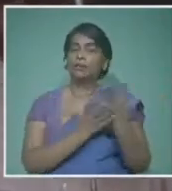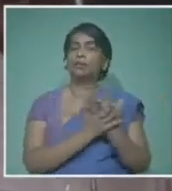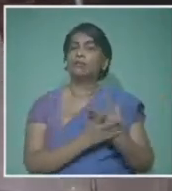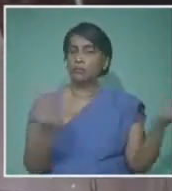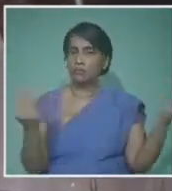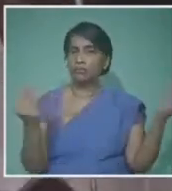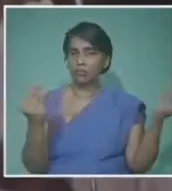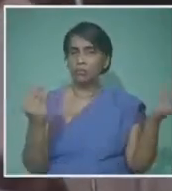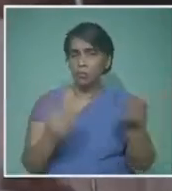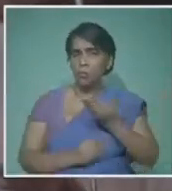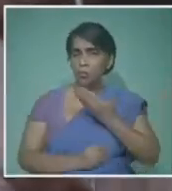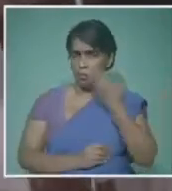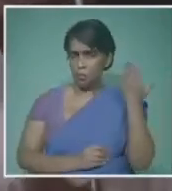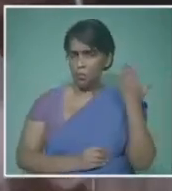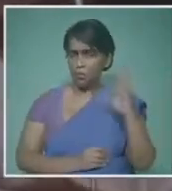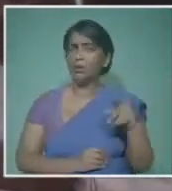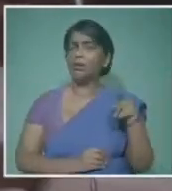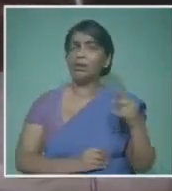හැකි දෙයක් පිළිබඳව